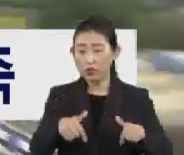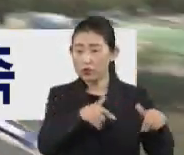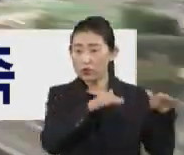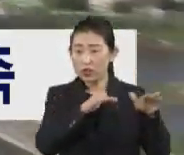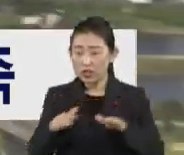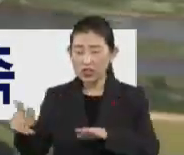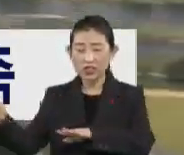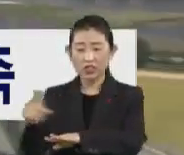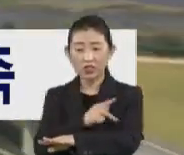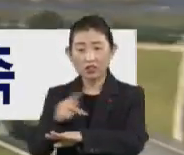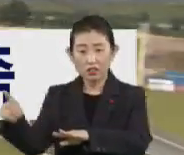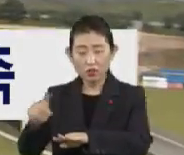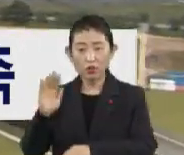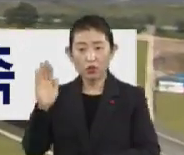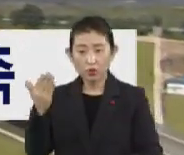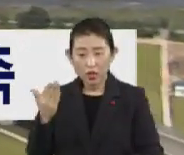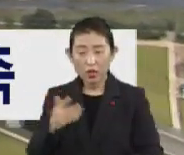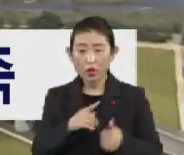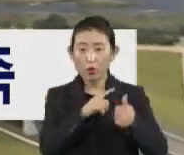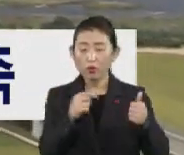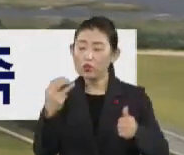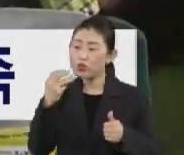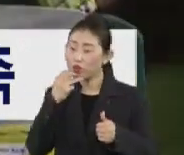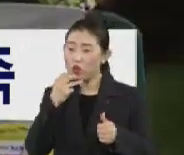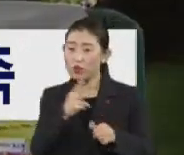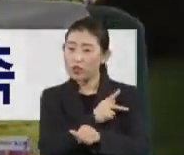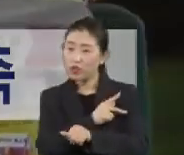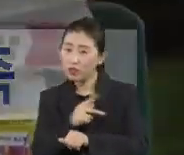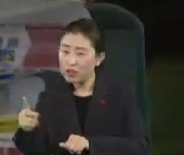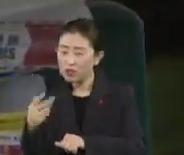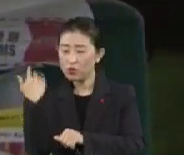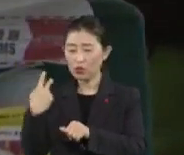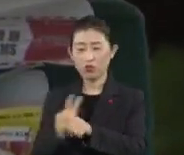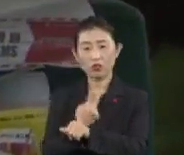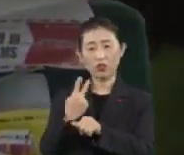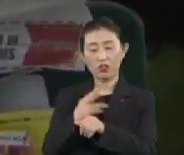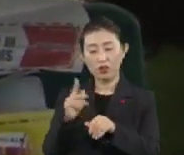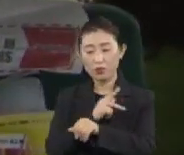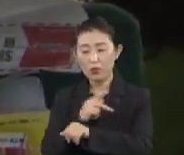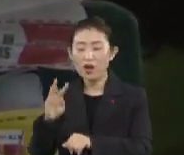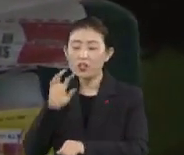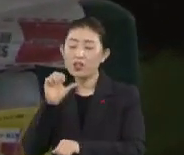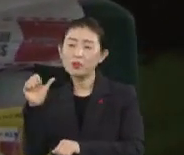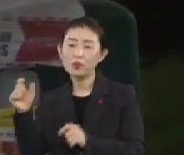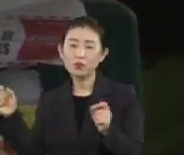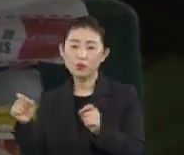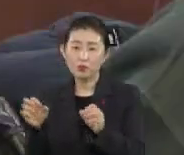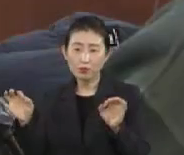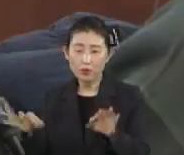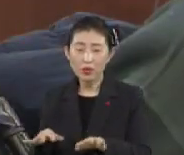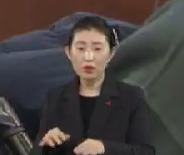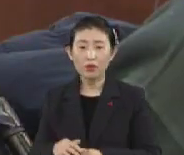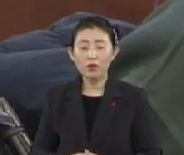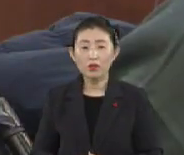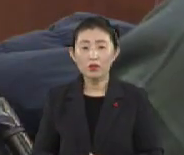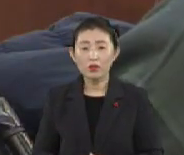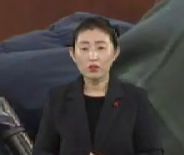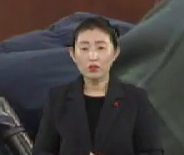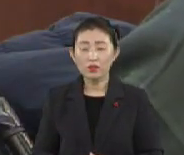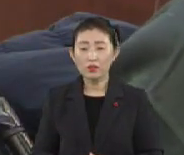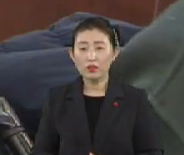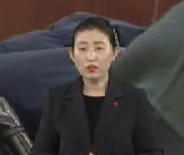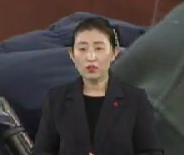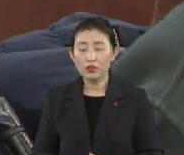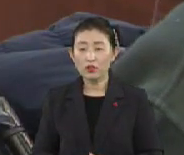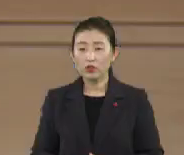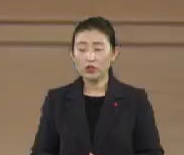지역에도 KTX가 운행되고 홍성에서 서울까지 이동시간이 2시간에서 45분으로 크게 단축됩니다. 이런 가운데